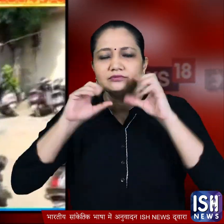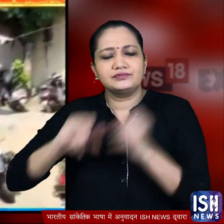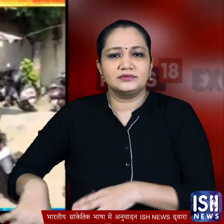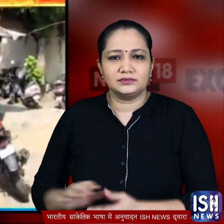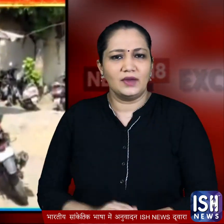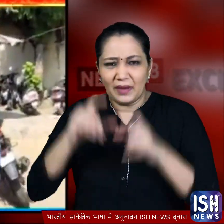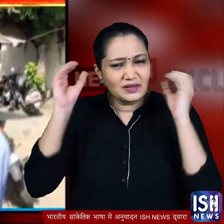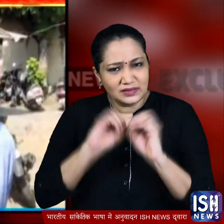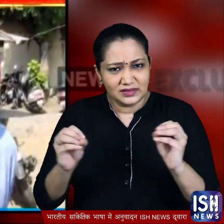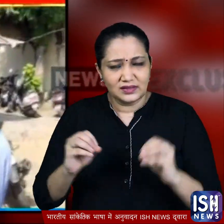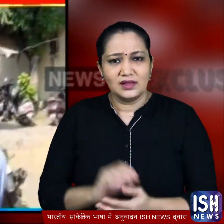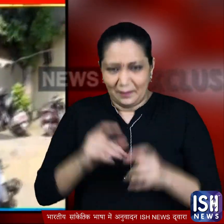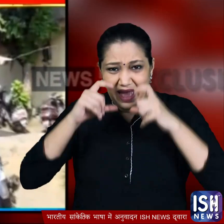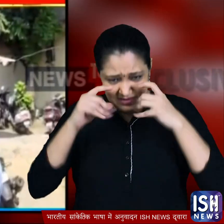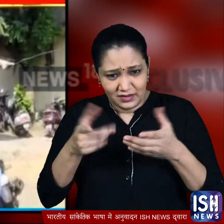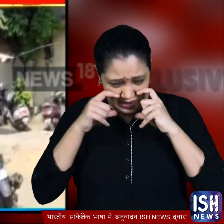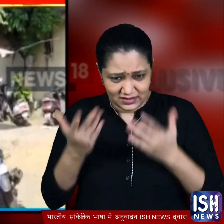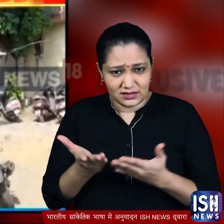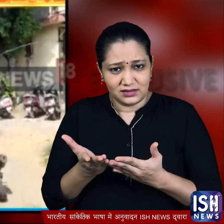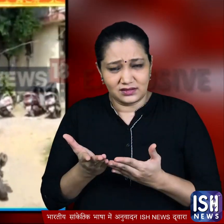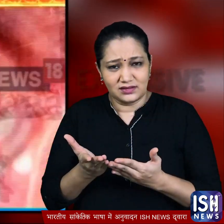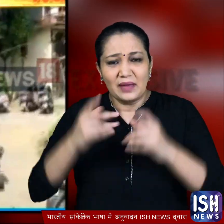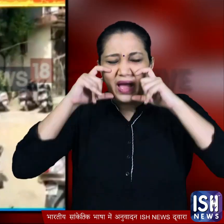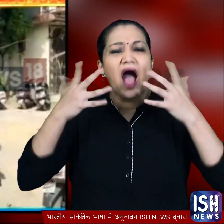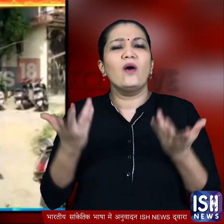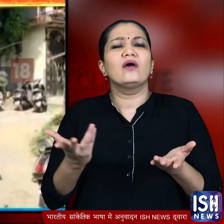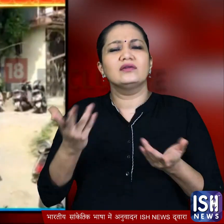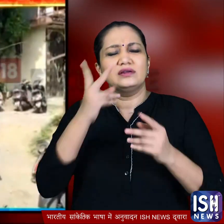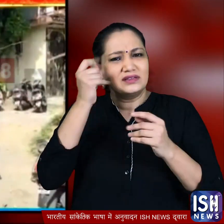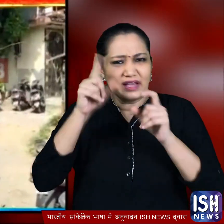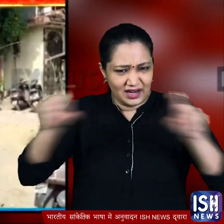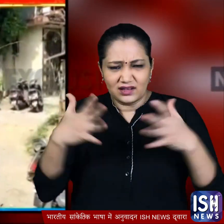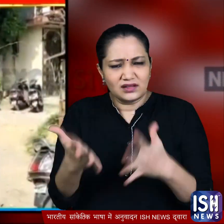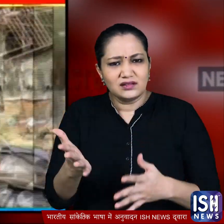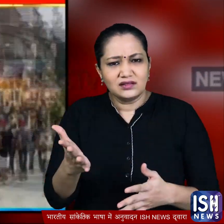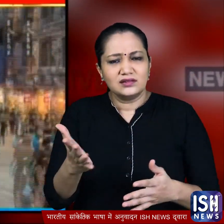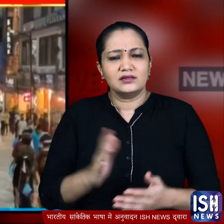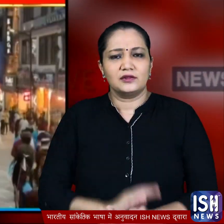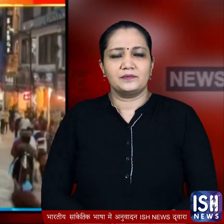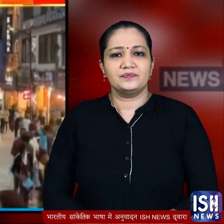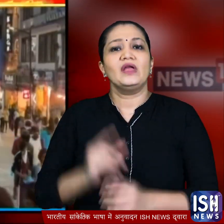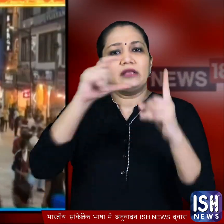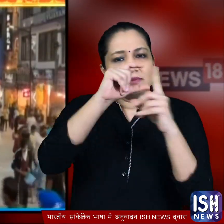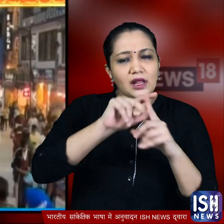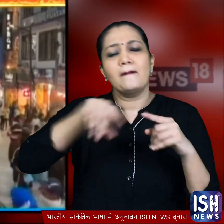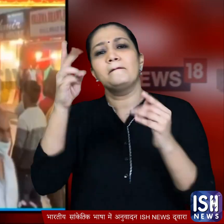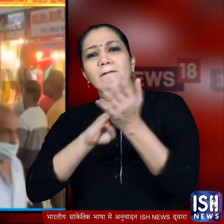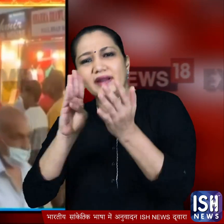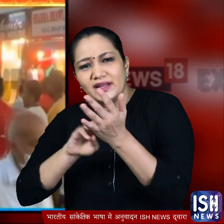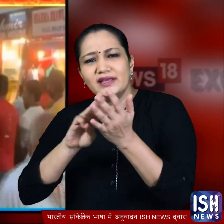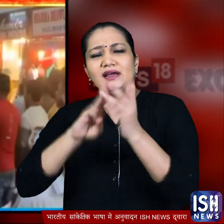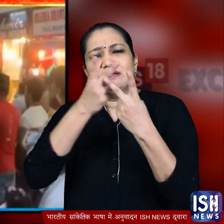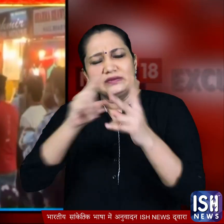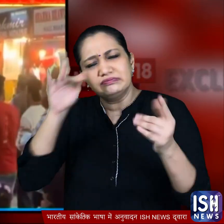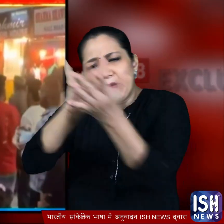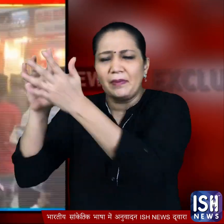दी। ये क्या पहन रखा है आपने? मास्क है जी। इसको मास्क कहते हैं? हाँ जी। ये कैसा पहन रखा है आपने? पूरा नहीं पहना है? पूरा ही है जी। सिर्फ धर्मशाला ही नहीं, मनाली और दूसरी